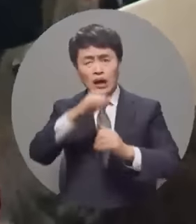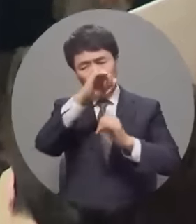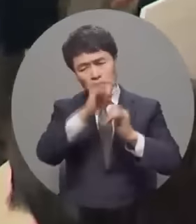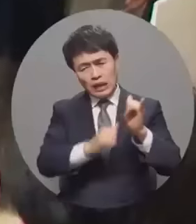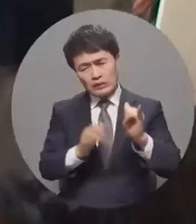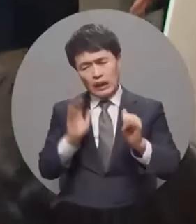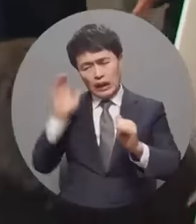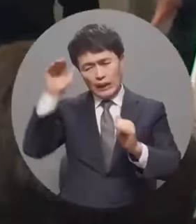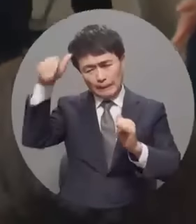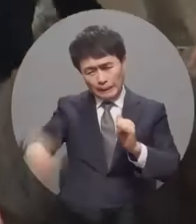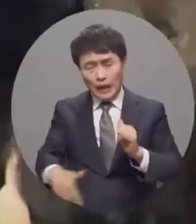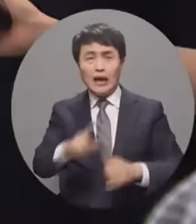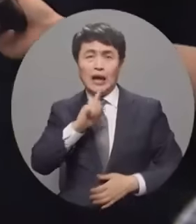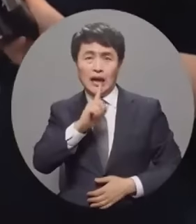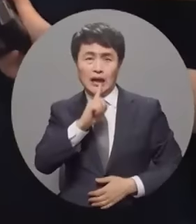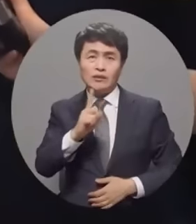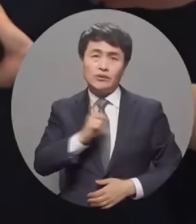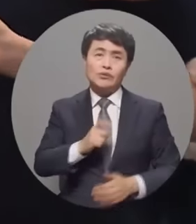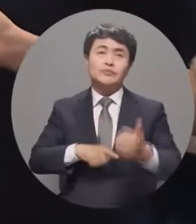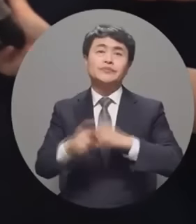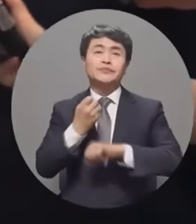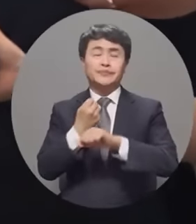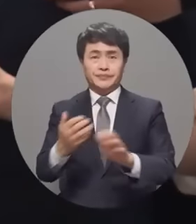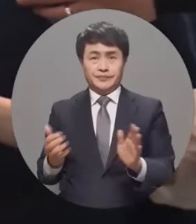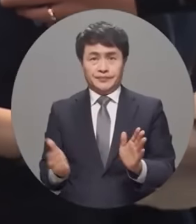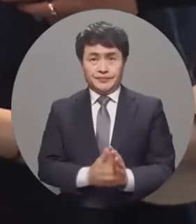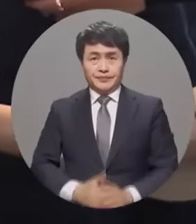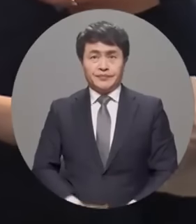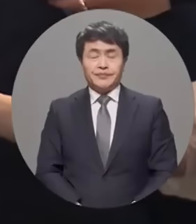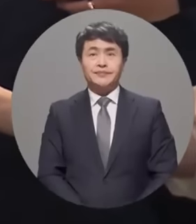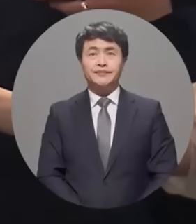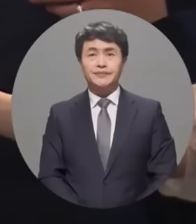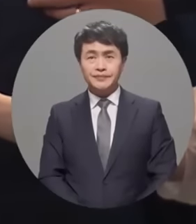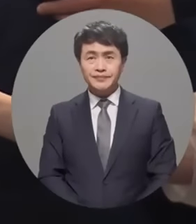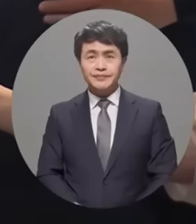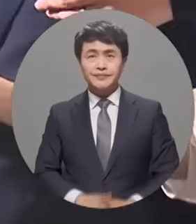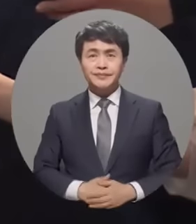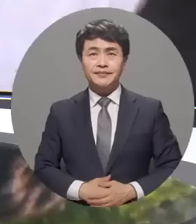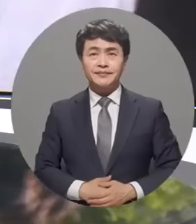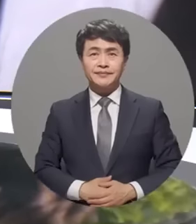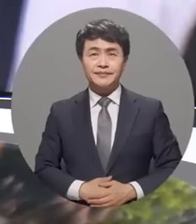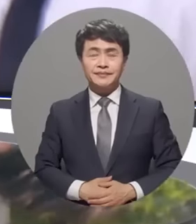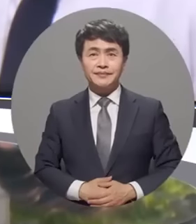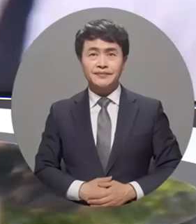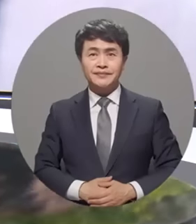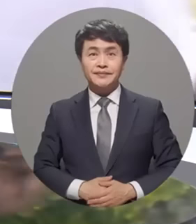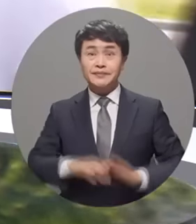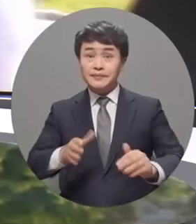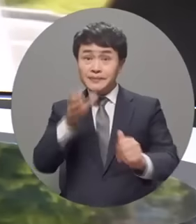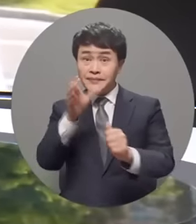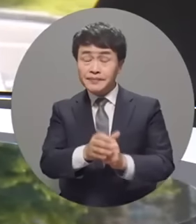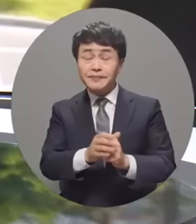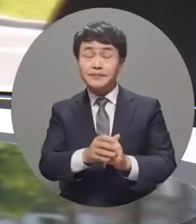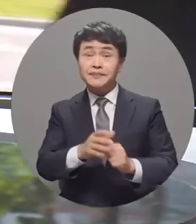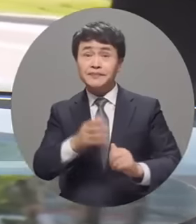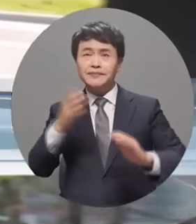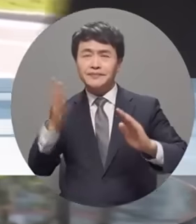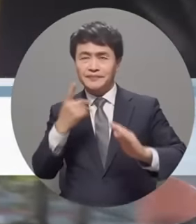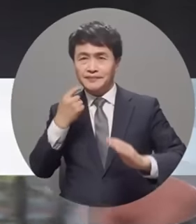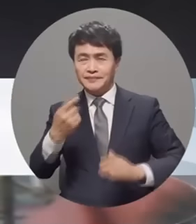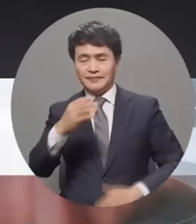수준으로 추락할 것이라고 경고했습니다. MBC 뉴스 이용주입니다. 오늘 임명된